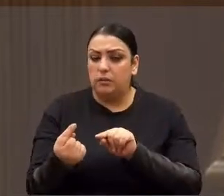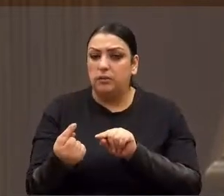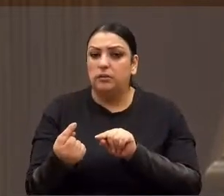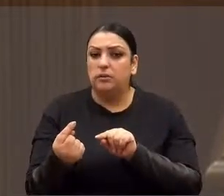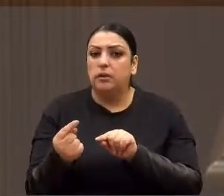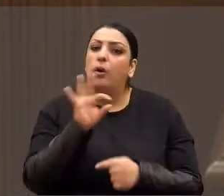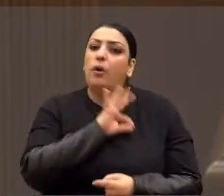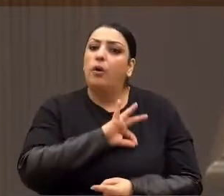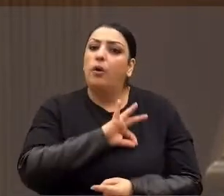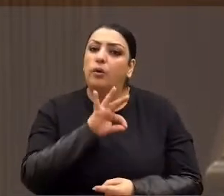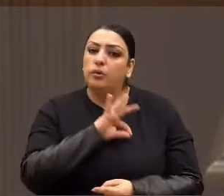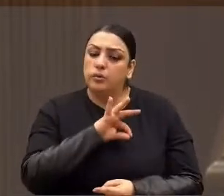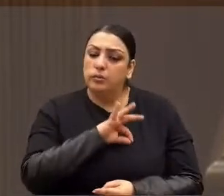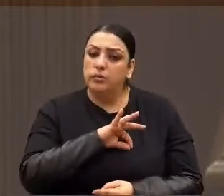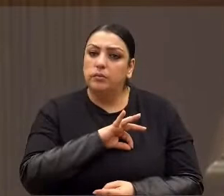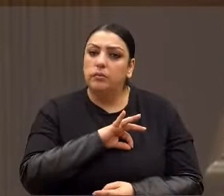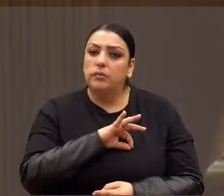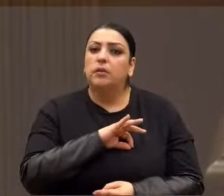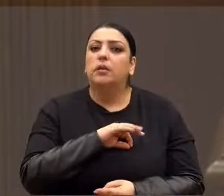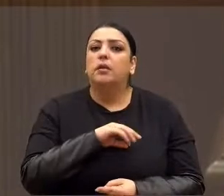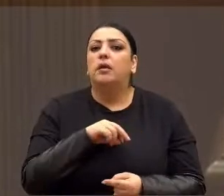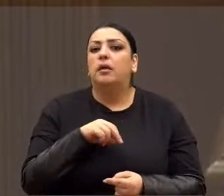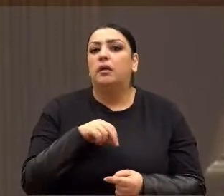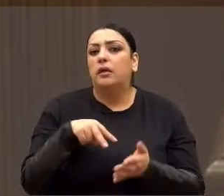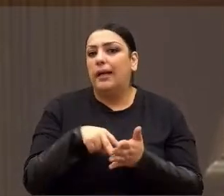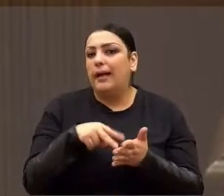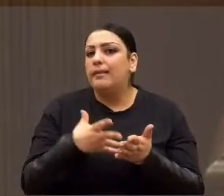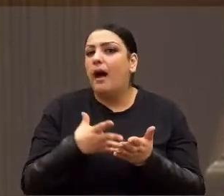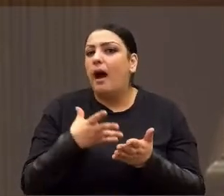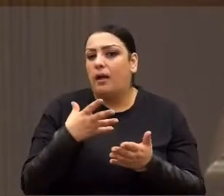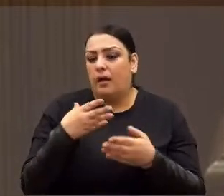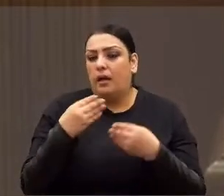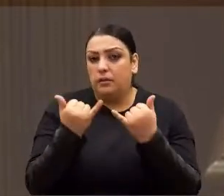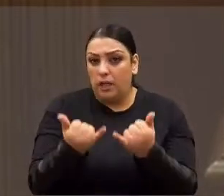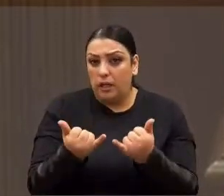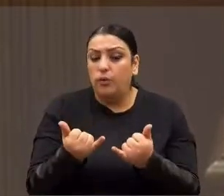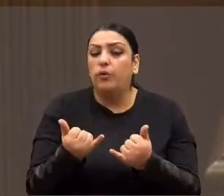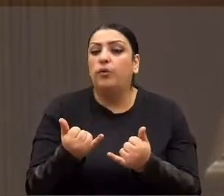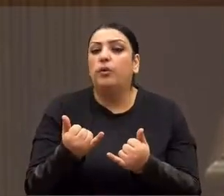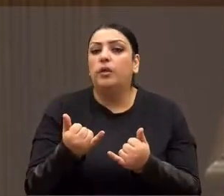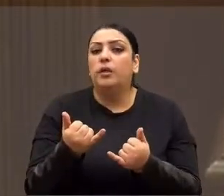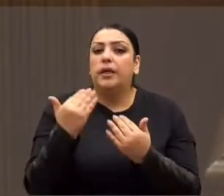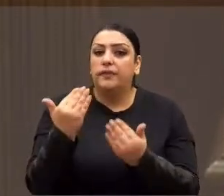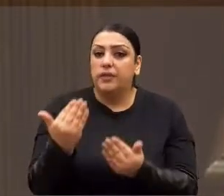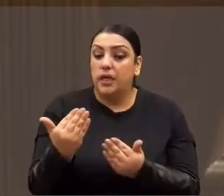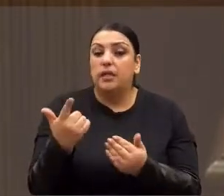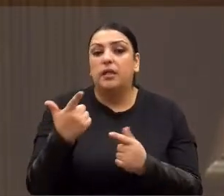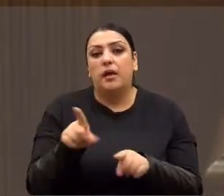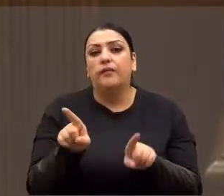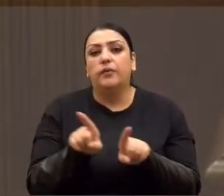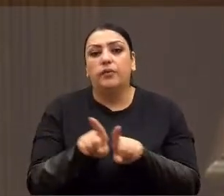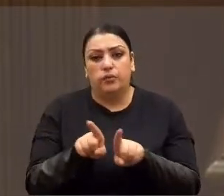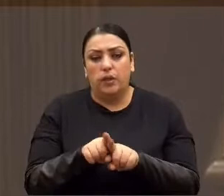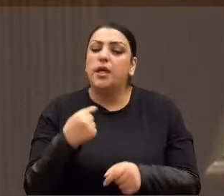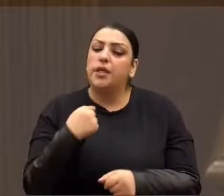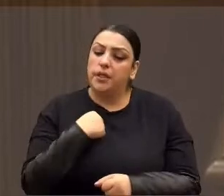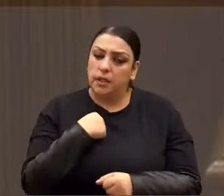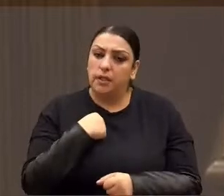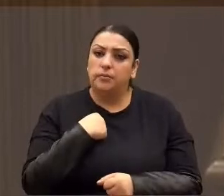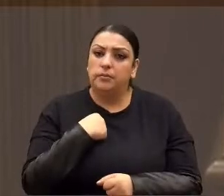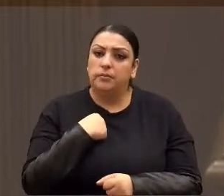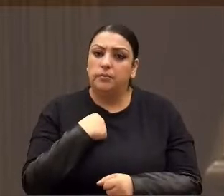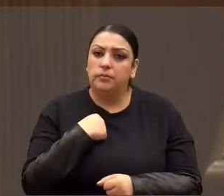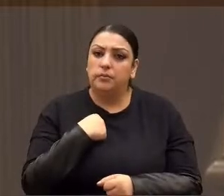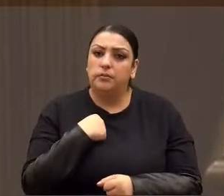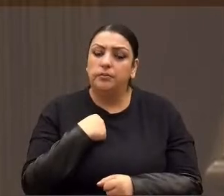ռեսուրսների գնահատման իմ գնահատականին, ոչ միայն ձեր, այլ նաև իմ